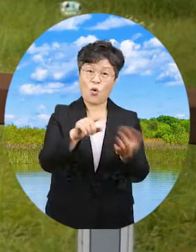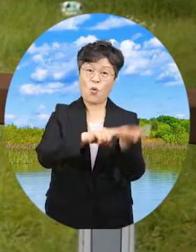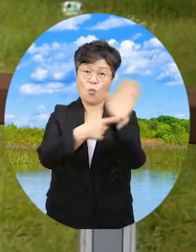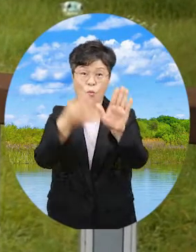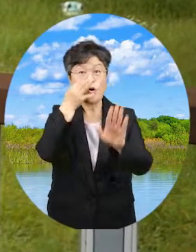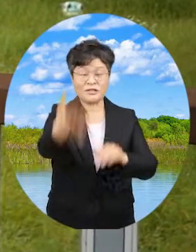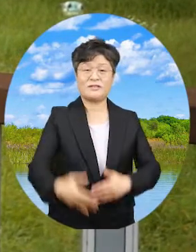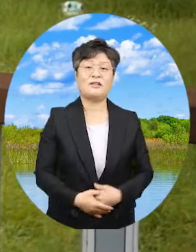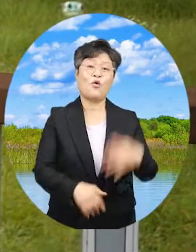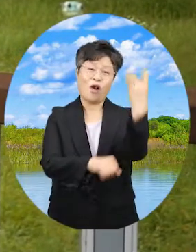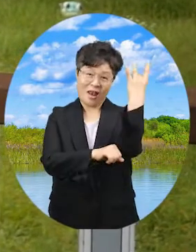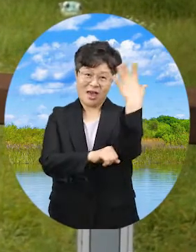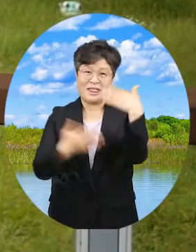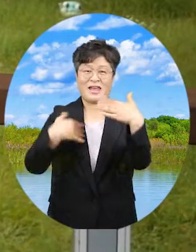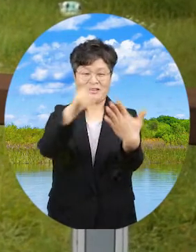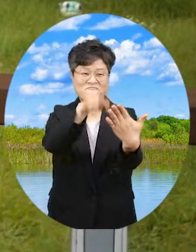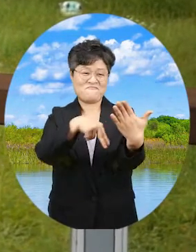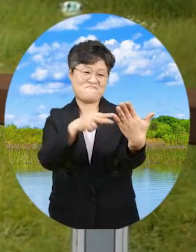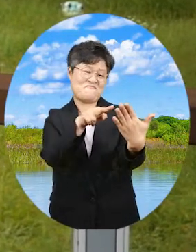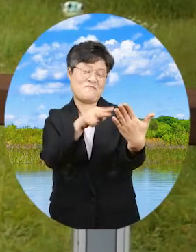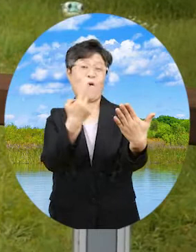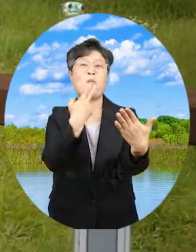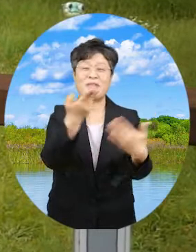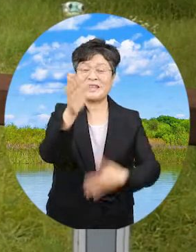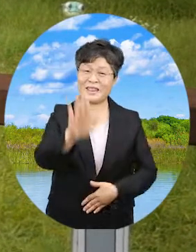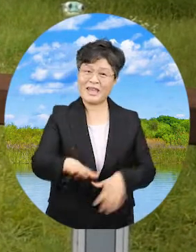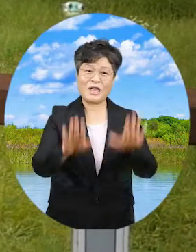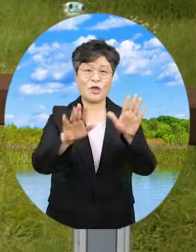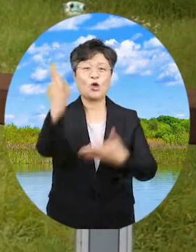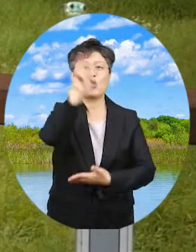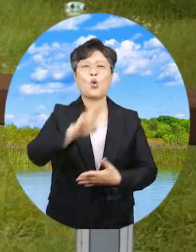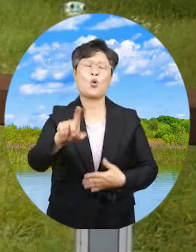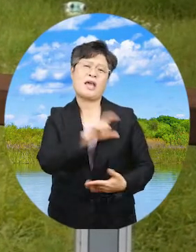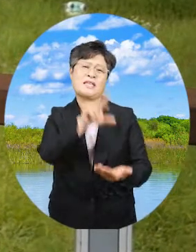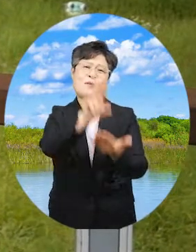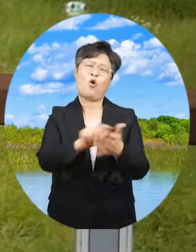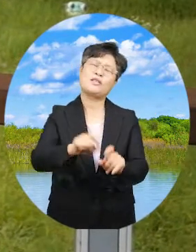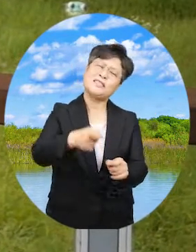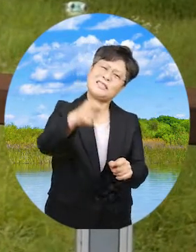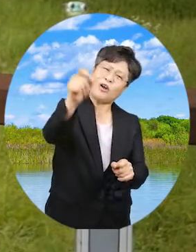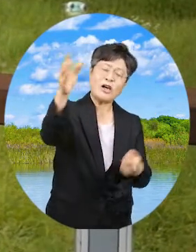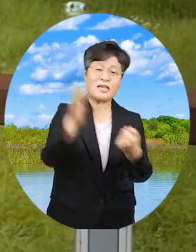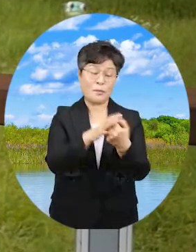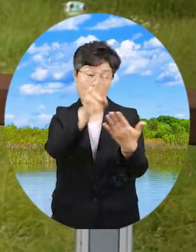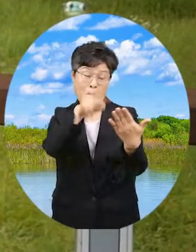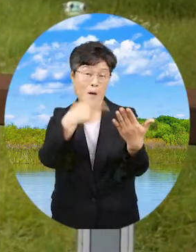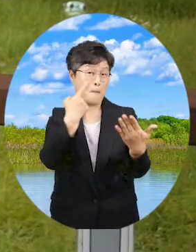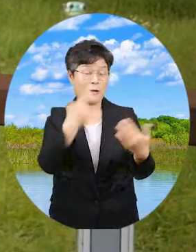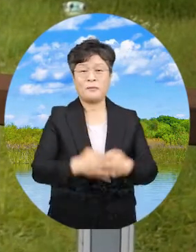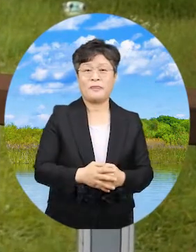가야겠죠. 원래 제가 대본을 잘 안 보는데 이 노래의 제목은 너무 깁니다. 그래서 제가 볼 수밖에